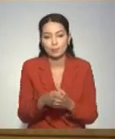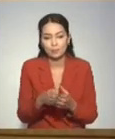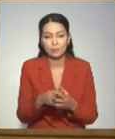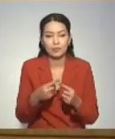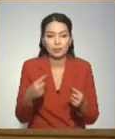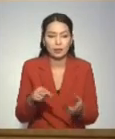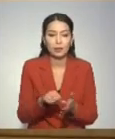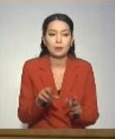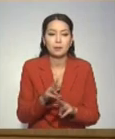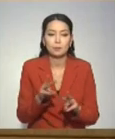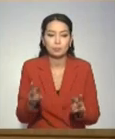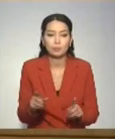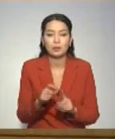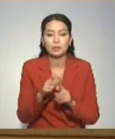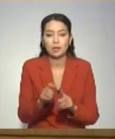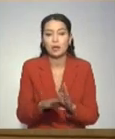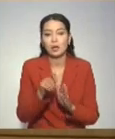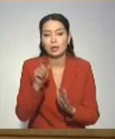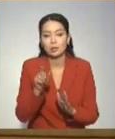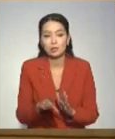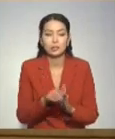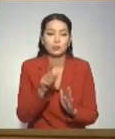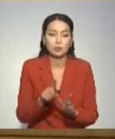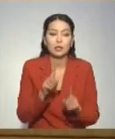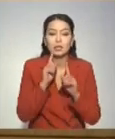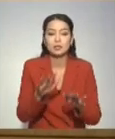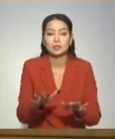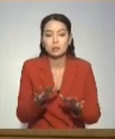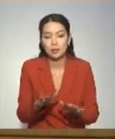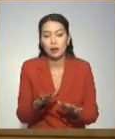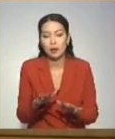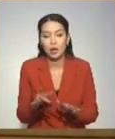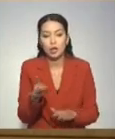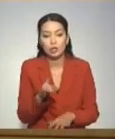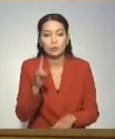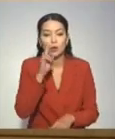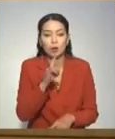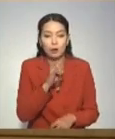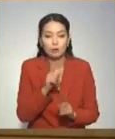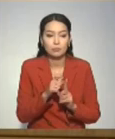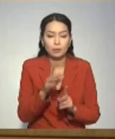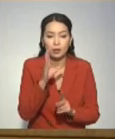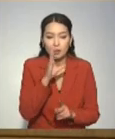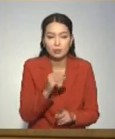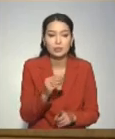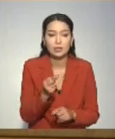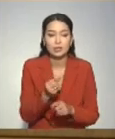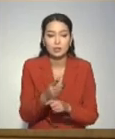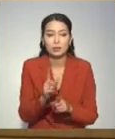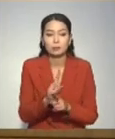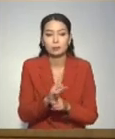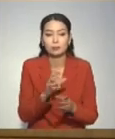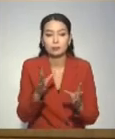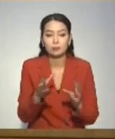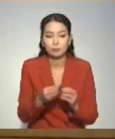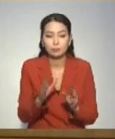представителей в маслихатах предлагают кандидатуры в депутаты Сената парламента Республики Казахстан. При этом от нескольких маслихатов может